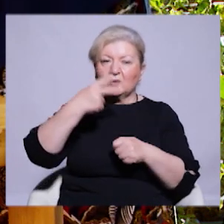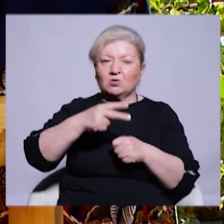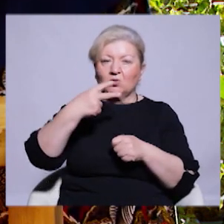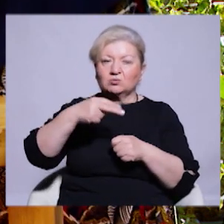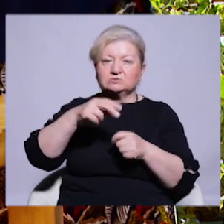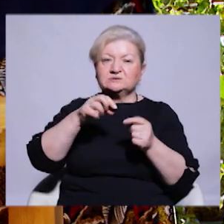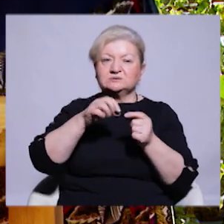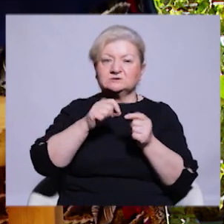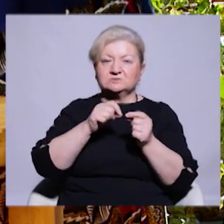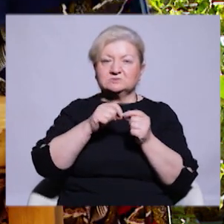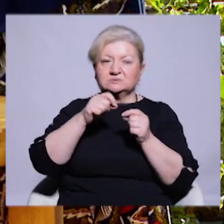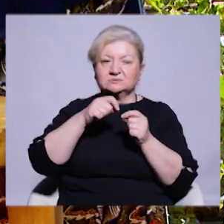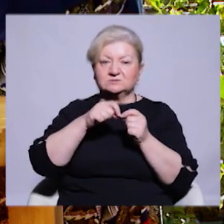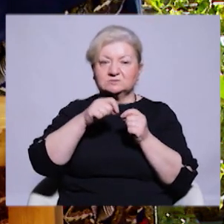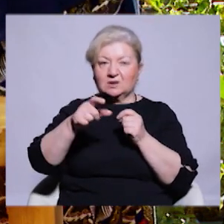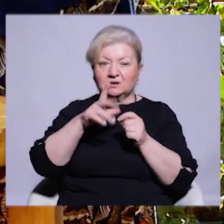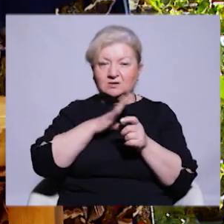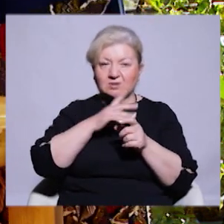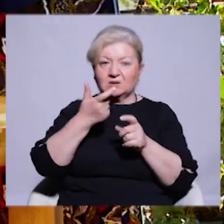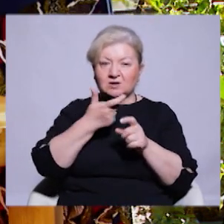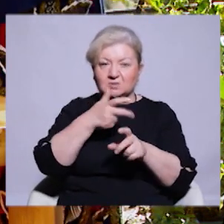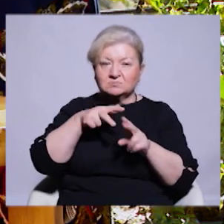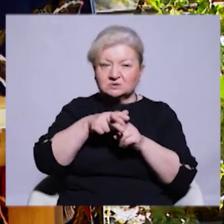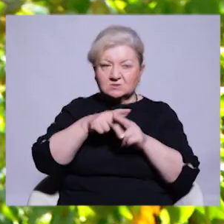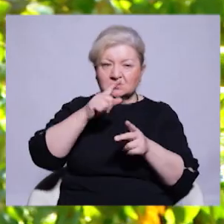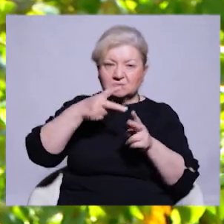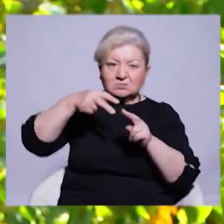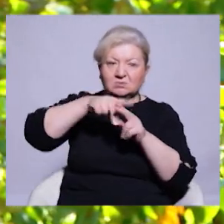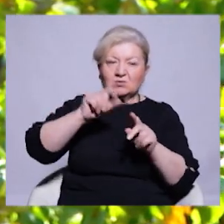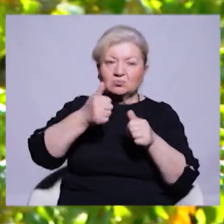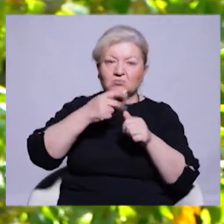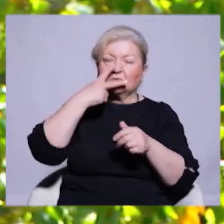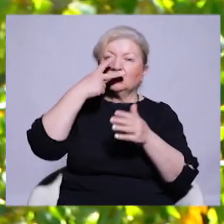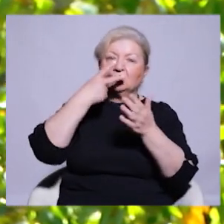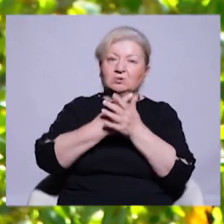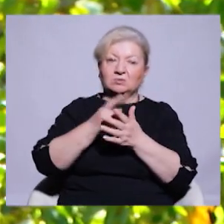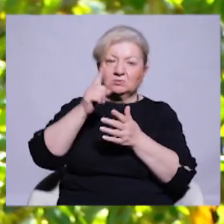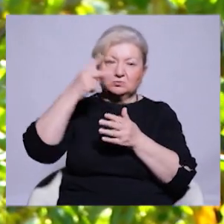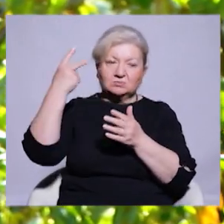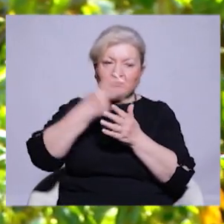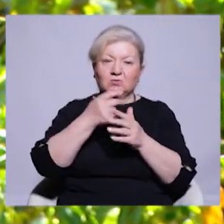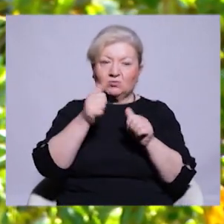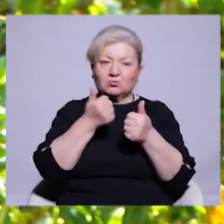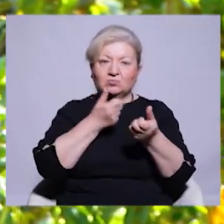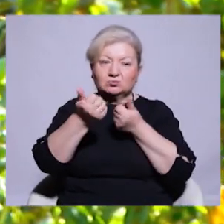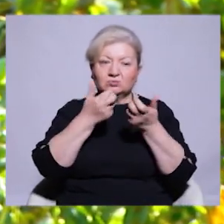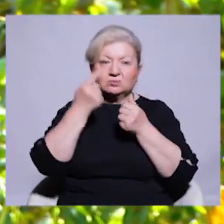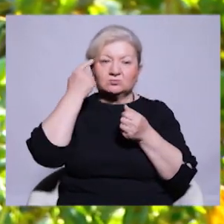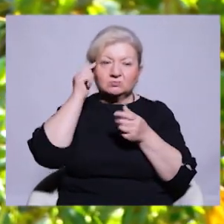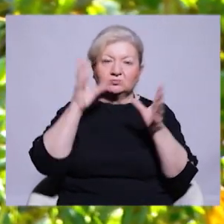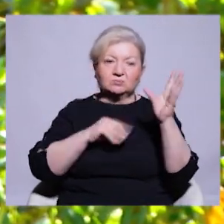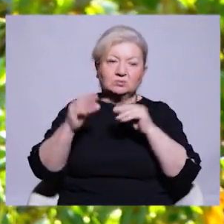20 სანტიმეტრი. რამხელაც ხენზე უნდა მჯდარიყო ეს მთასავით კაცი და როგორ უნდა აი გათვალეთ თქვენ